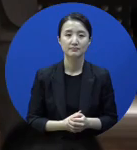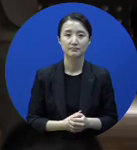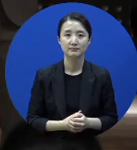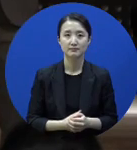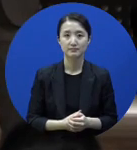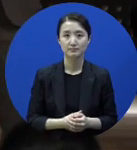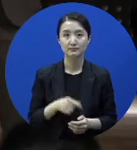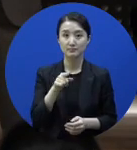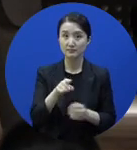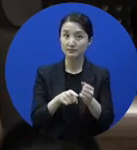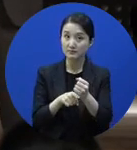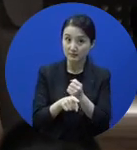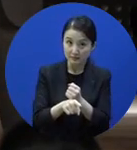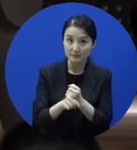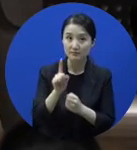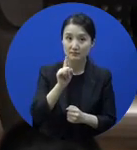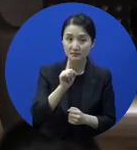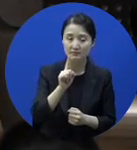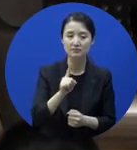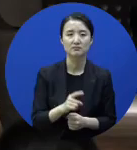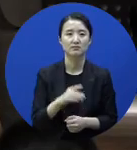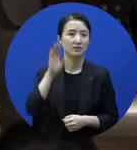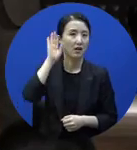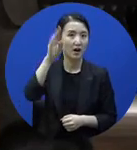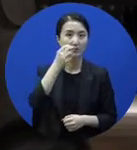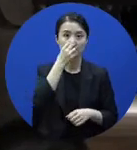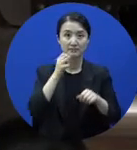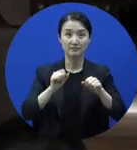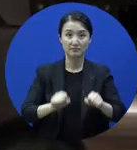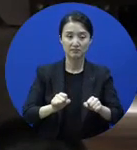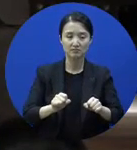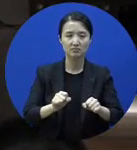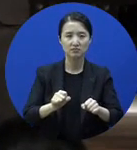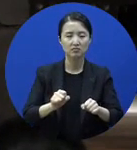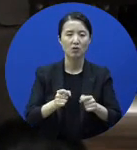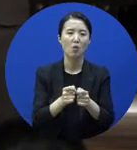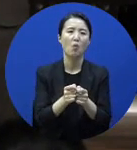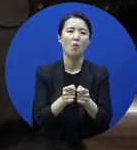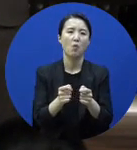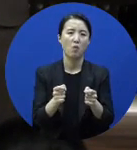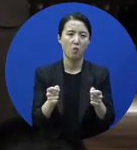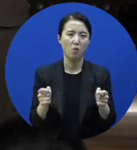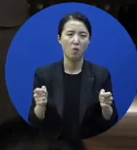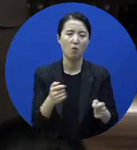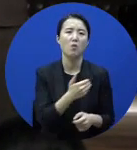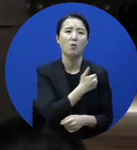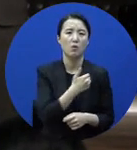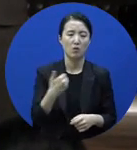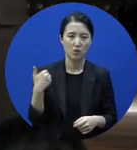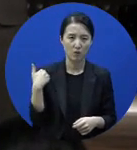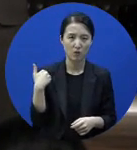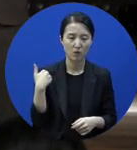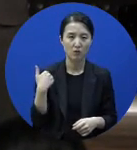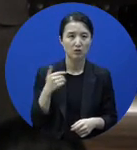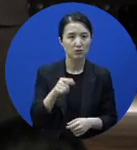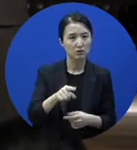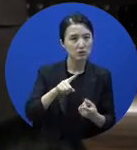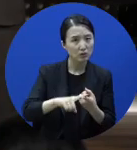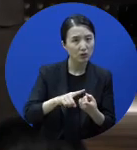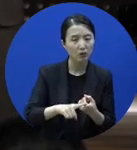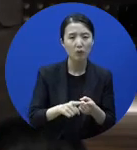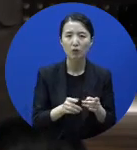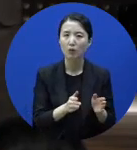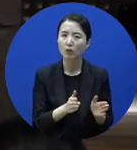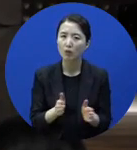우리가 살아갈 나이 자체가 되게 길고 아직 많은 사람들이 남았는데 그거에 대한 준비? 사실 뭐부터